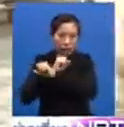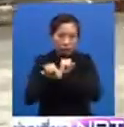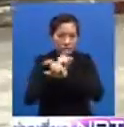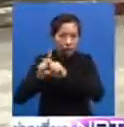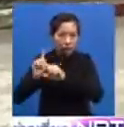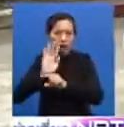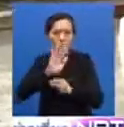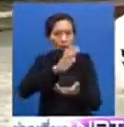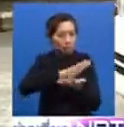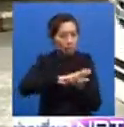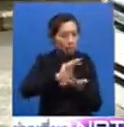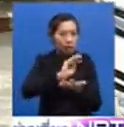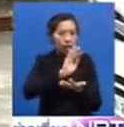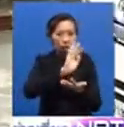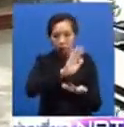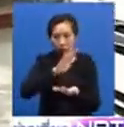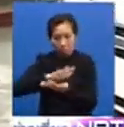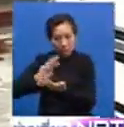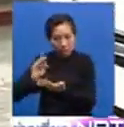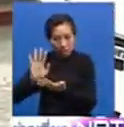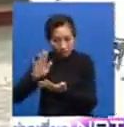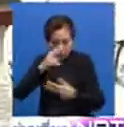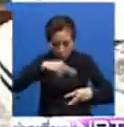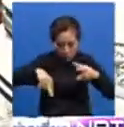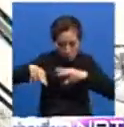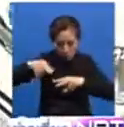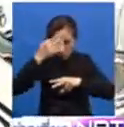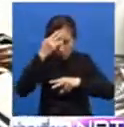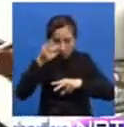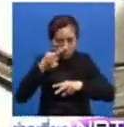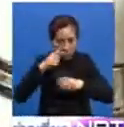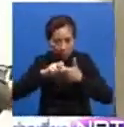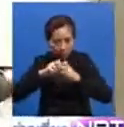สถานศึกษาทั้งสองแห่งจนกว่าสถานการณ์จะกลับเข้าสู่ภาวะปกติ